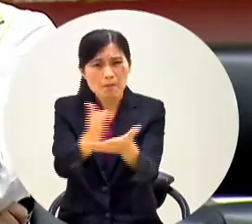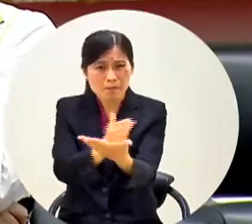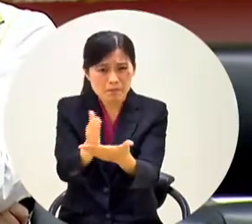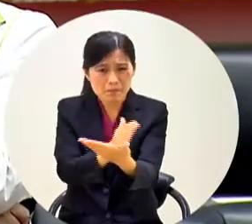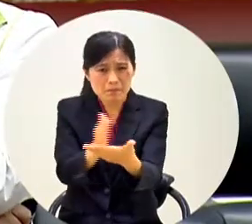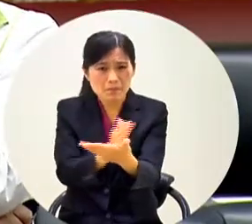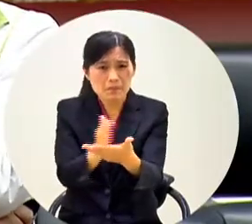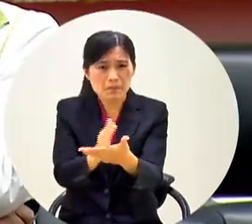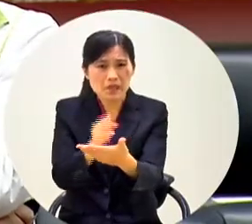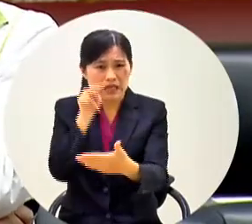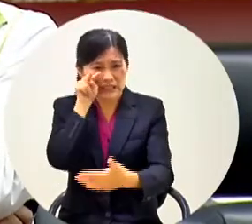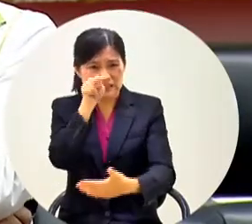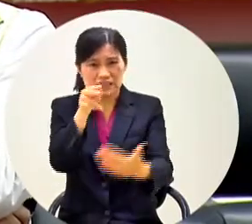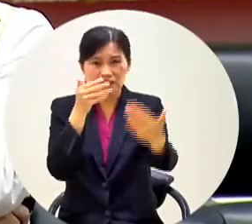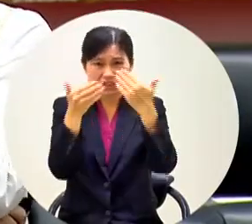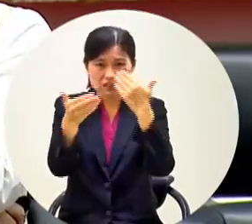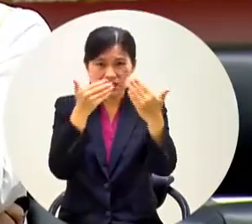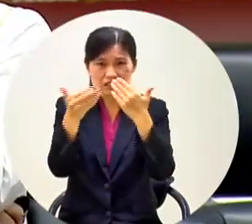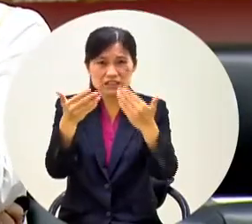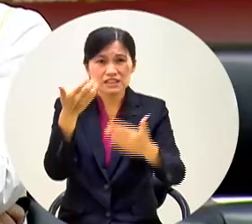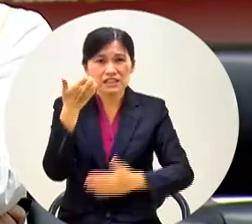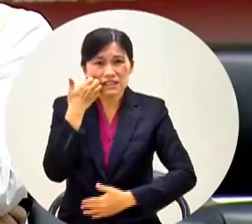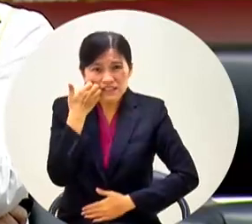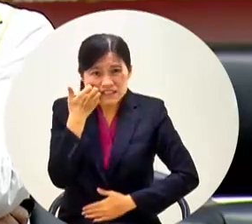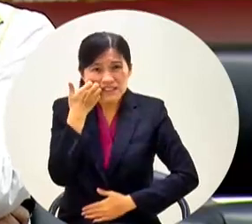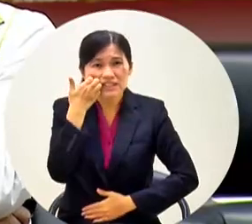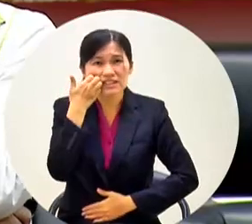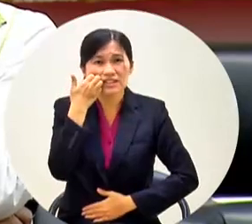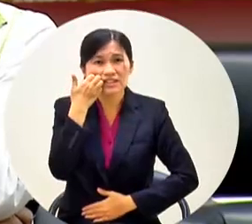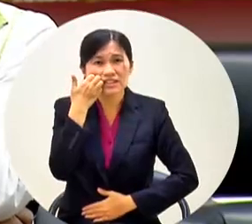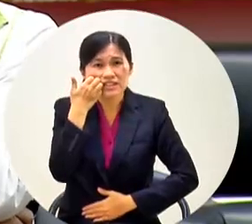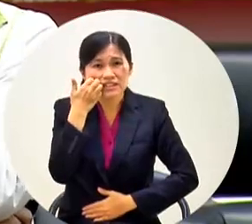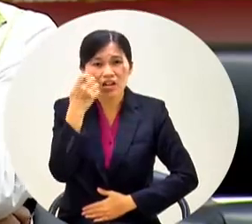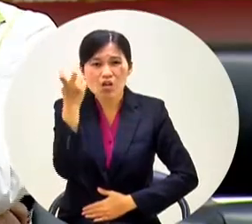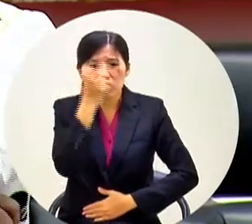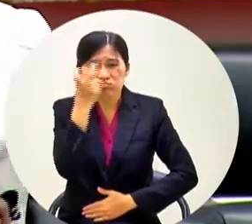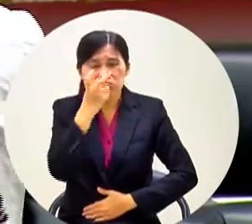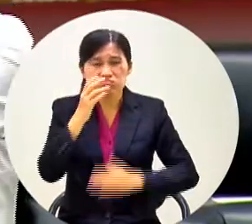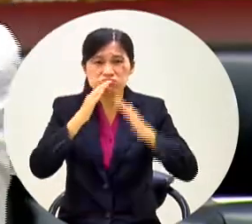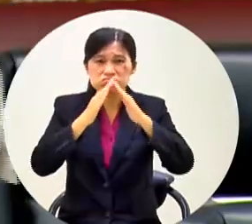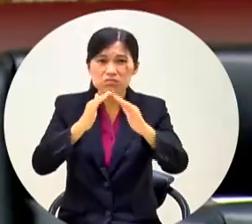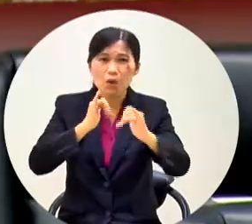谁在顾市民权益，谁在使用暴力。